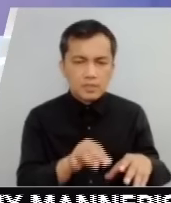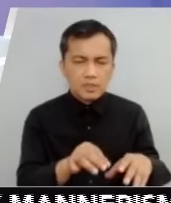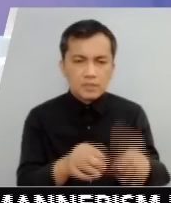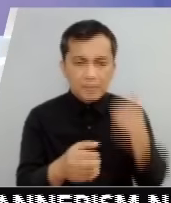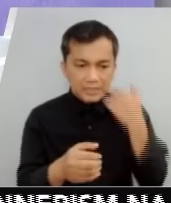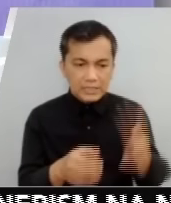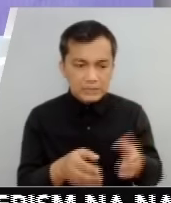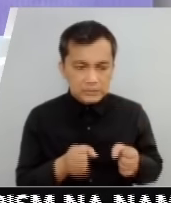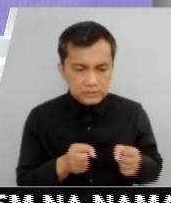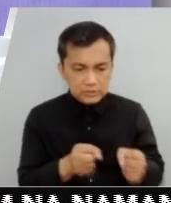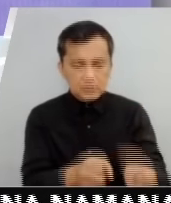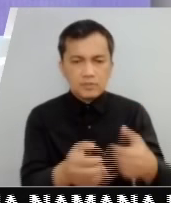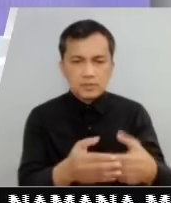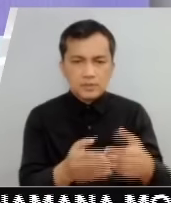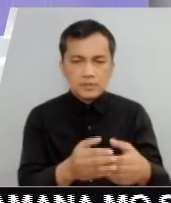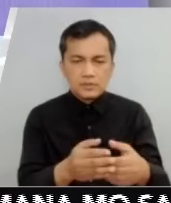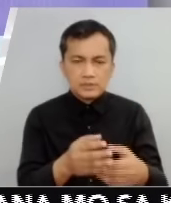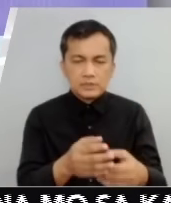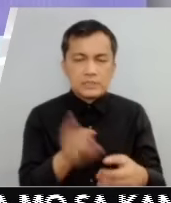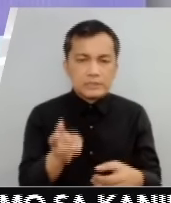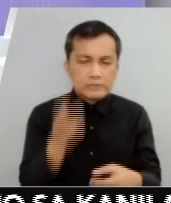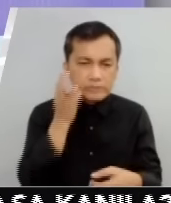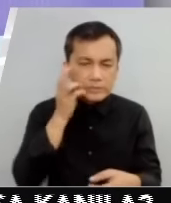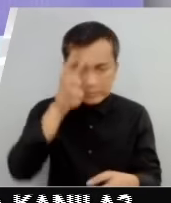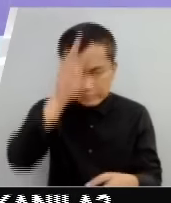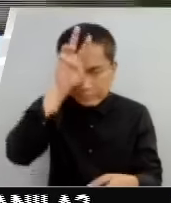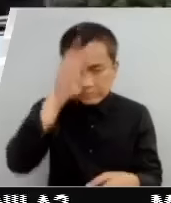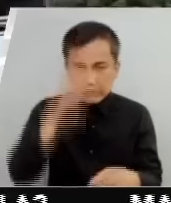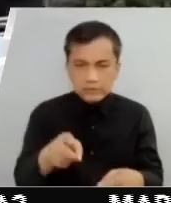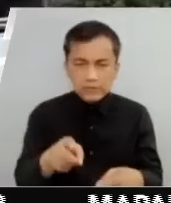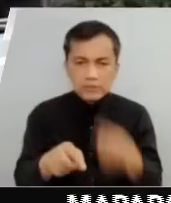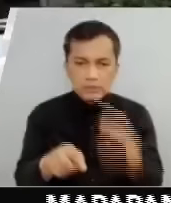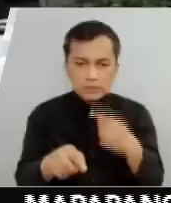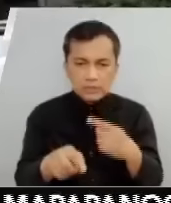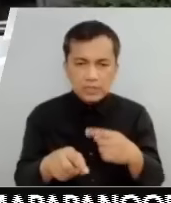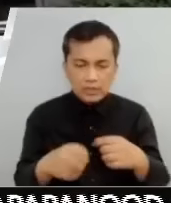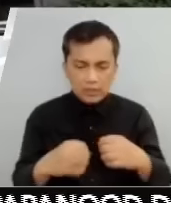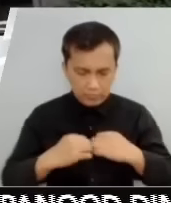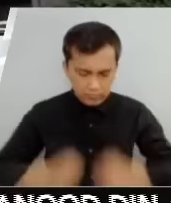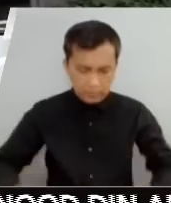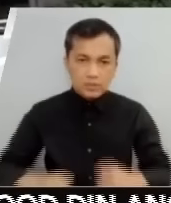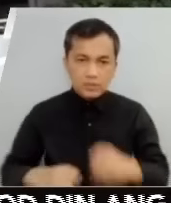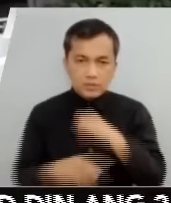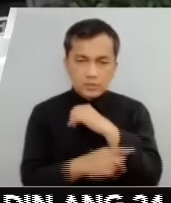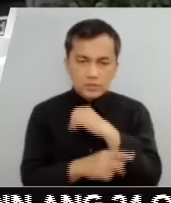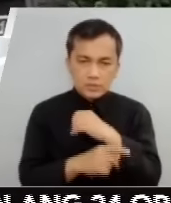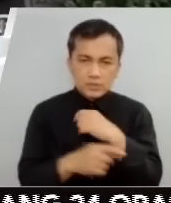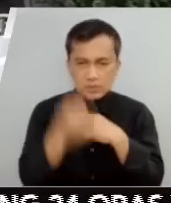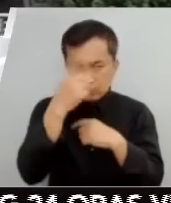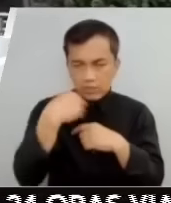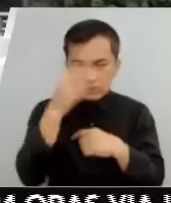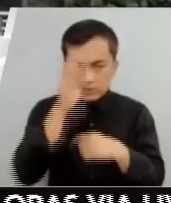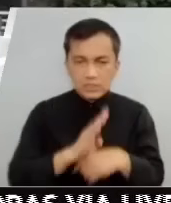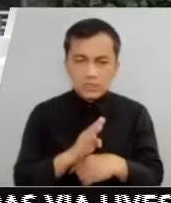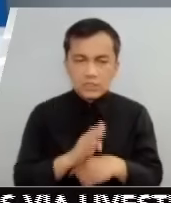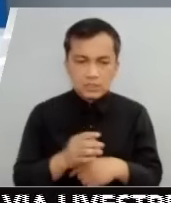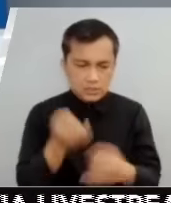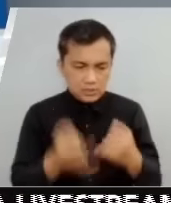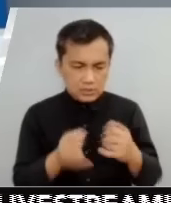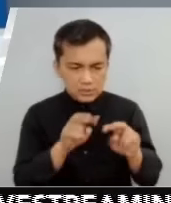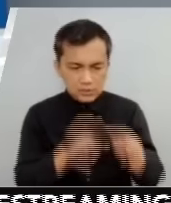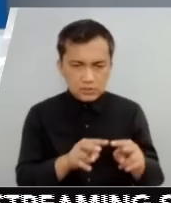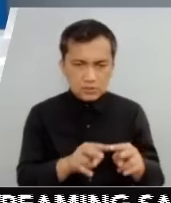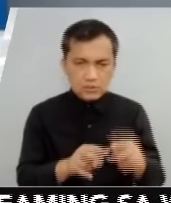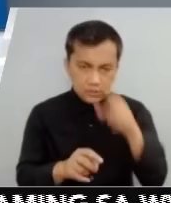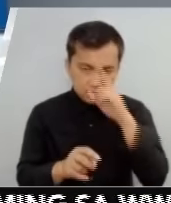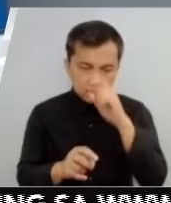isang Pinyahan nakababa ang salawal at napinsala ang mukha sa imbestigasyon sinabi ng ilang saksi na huling nakita ang 10 taong